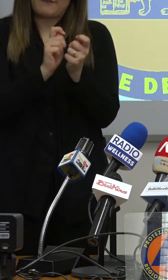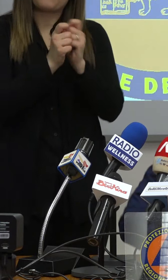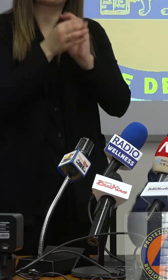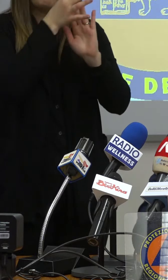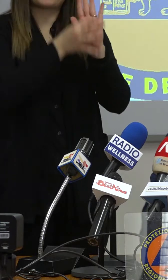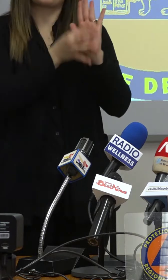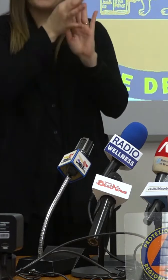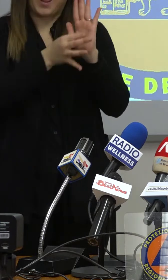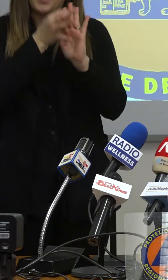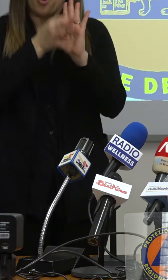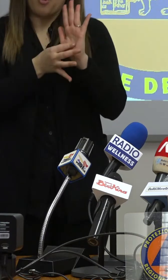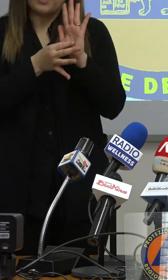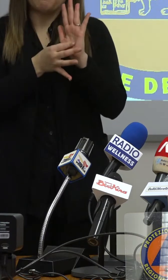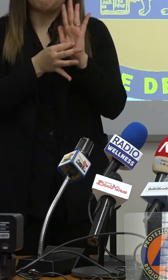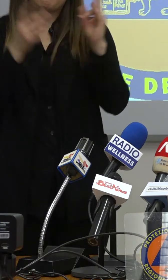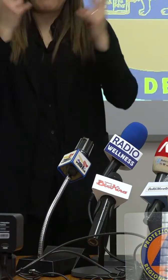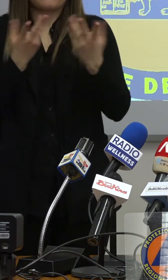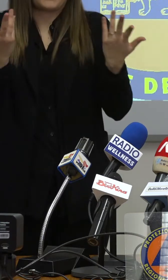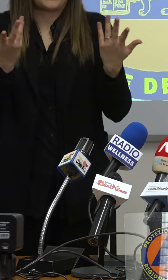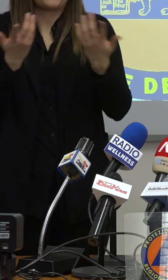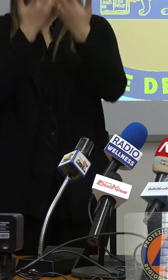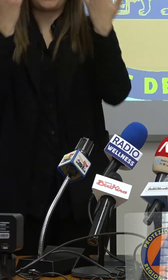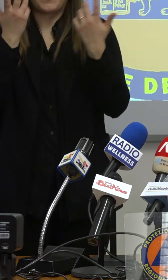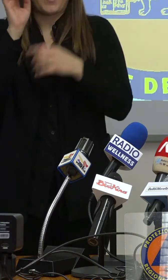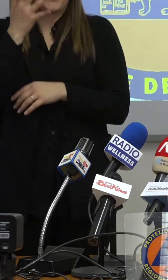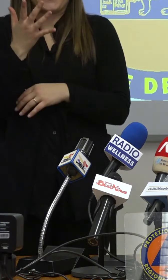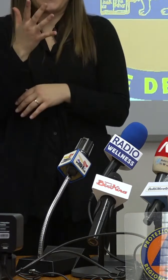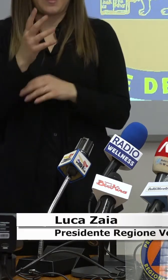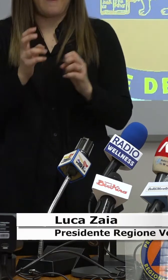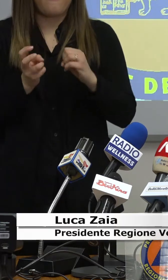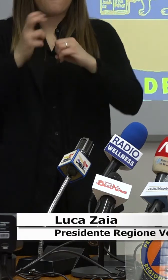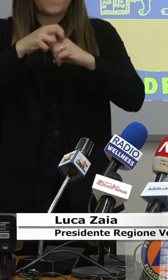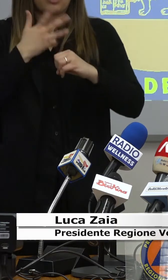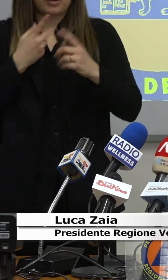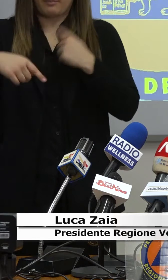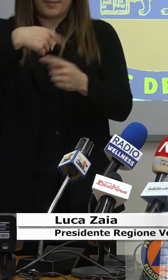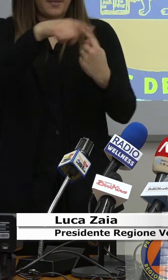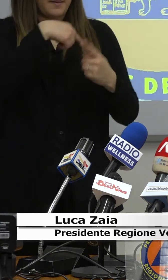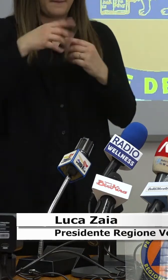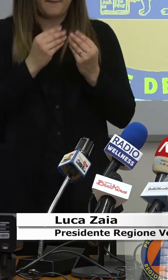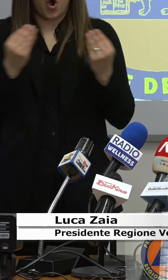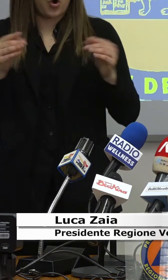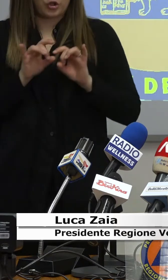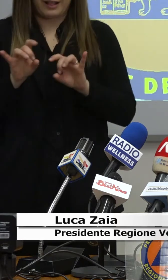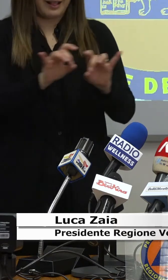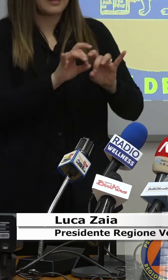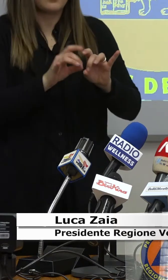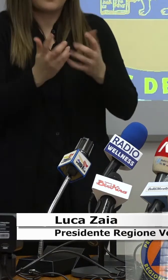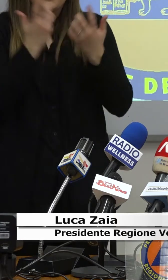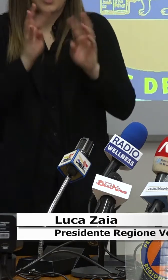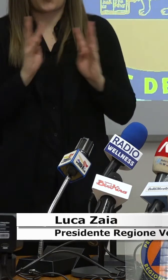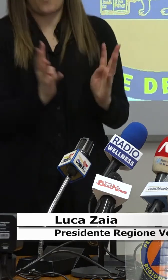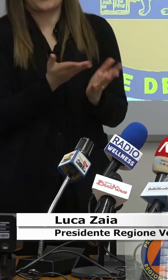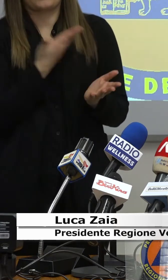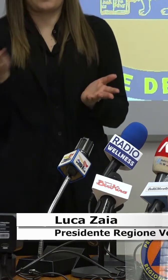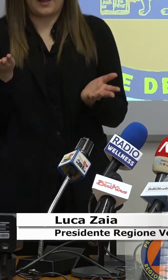con le modalità, cioè se tu hai tanto virus è ovvio che mandi in quarantena tutti, se ne hai poco sai che la possibilità di trovare virus è